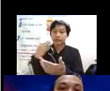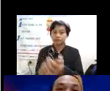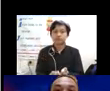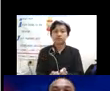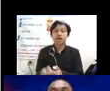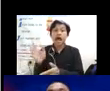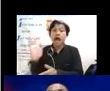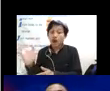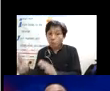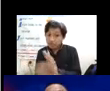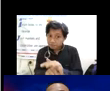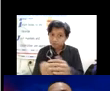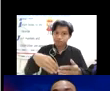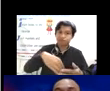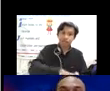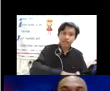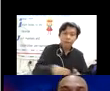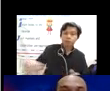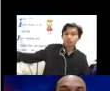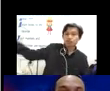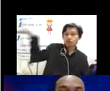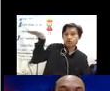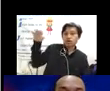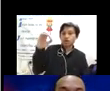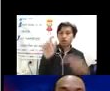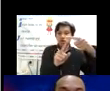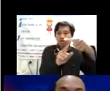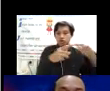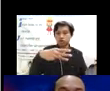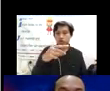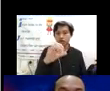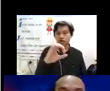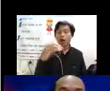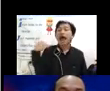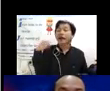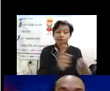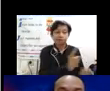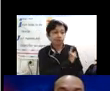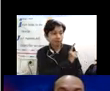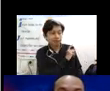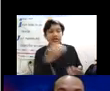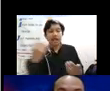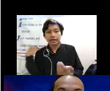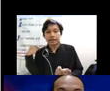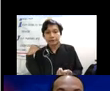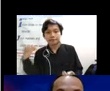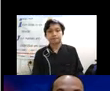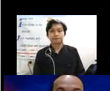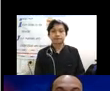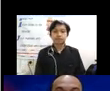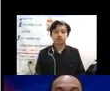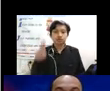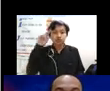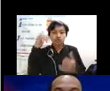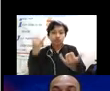ada bar sendiri ya namanya yutero dan Ini pengalaman saya selama ini saya menginstal